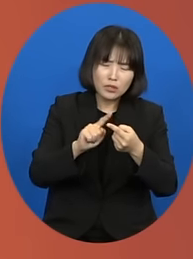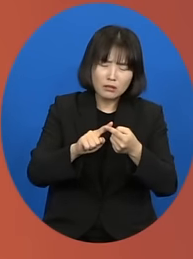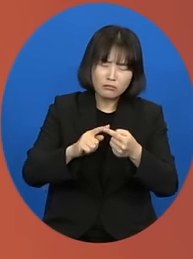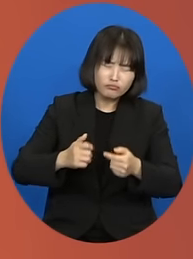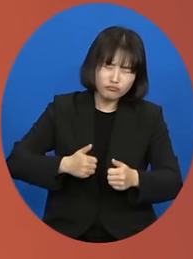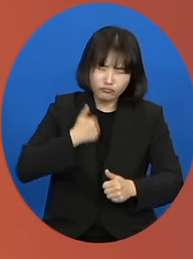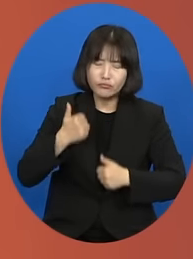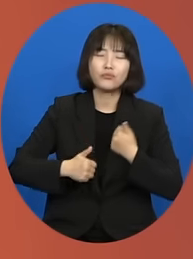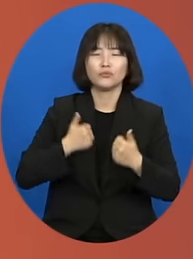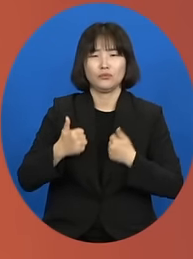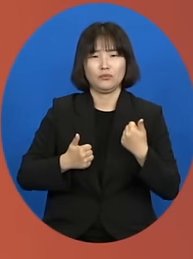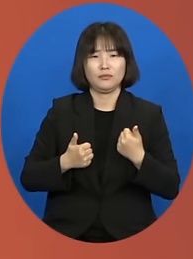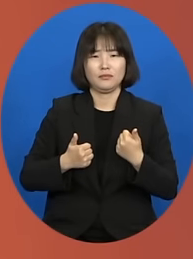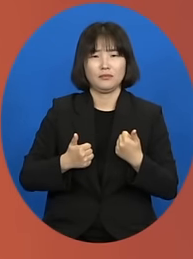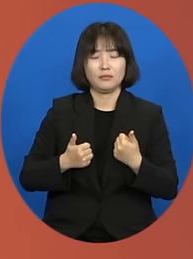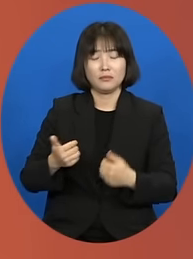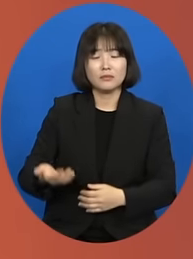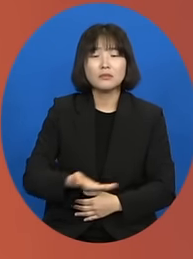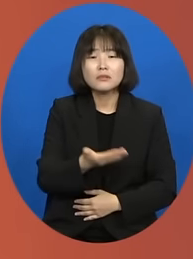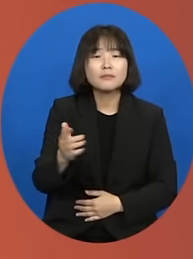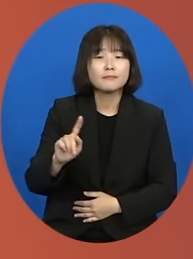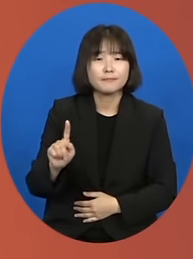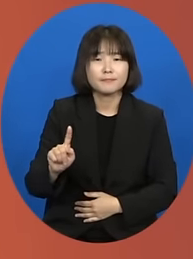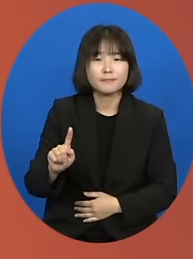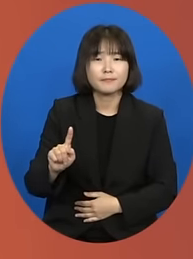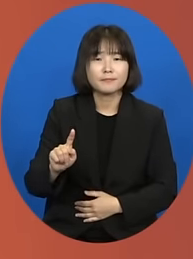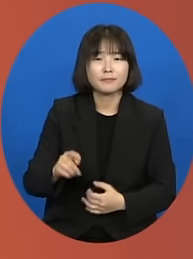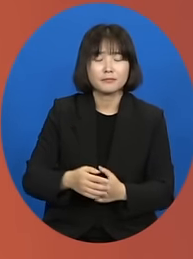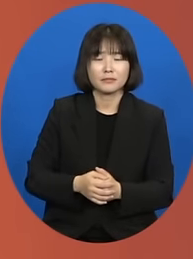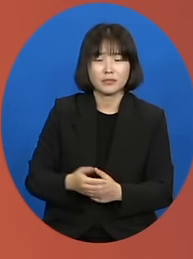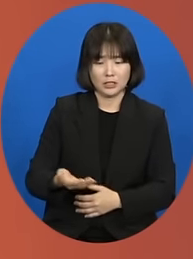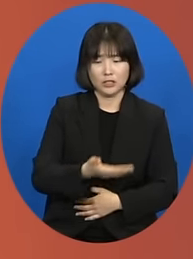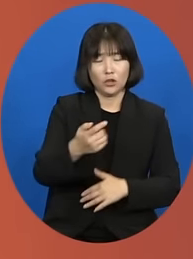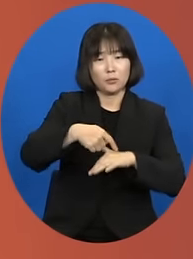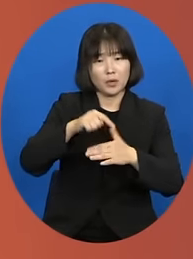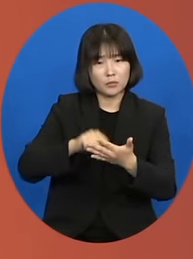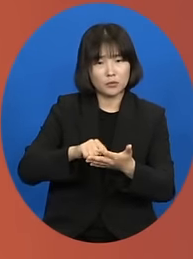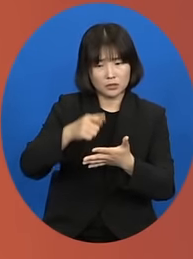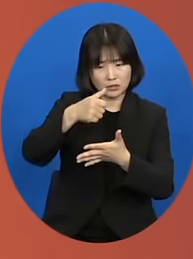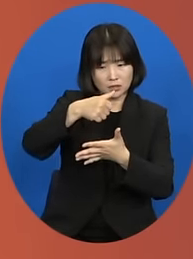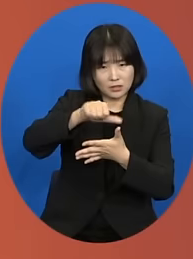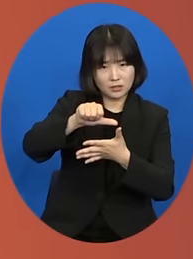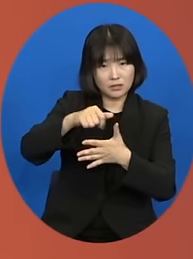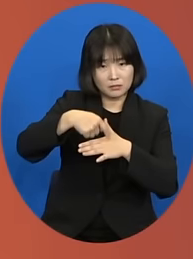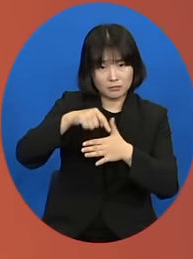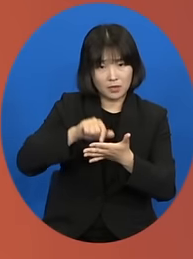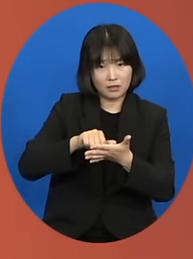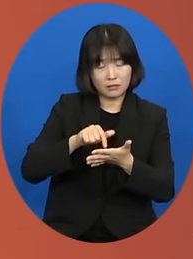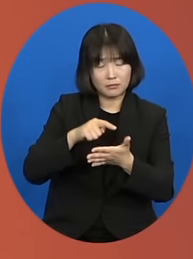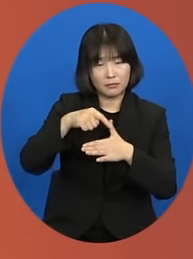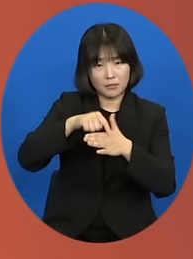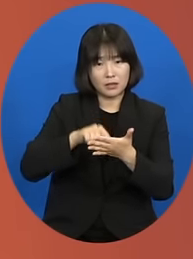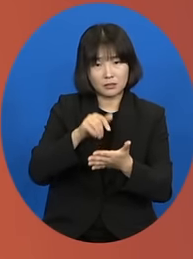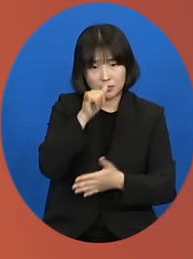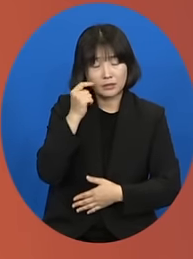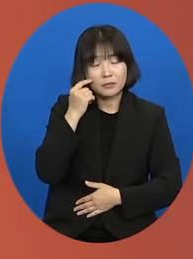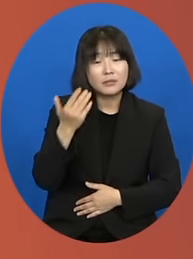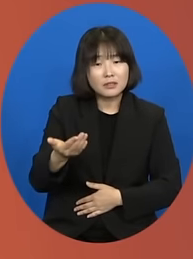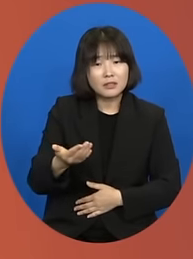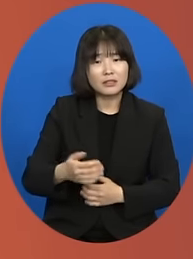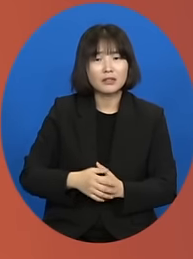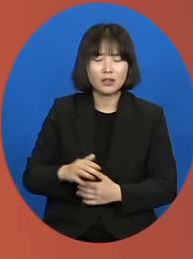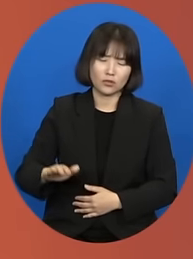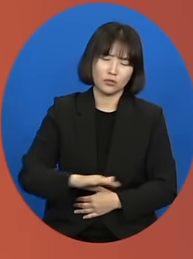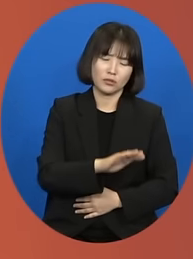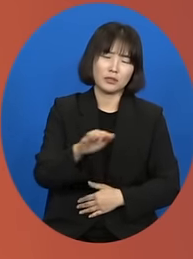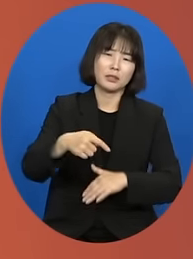여러분 어떻습니까? 여러분 마음가운데 이런 큰아들의 마음이 여러분 마음가운데 없습니까? 우리들 마음가운데